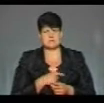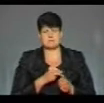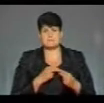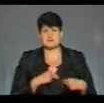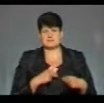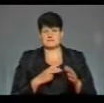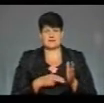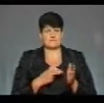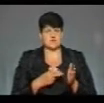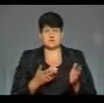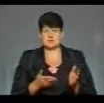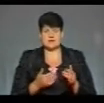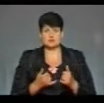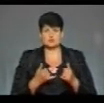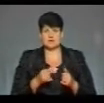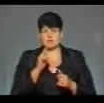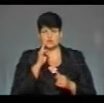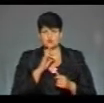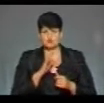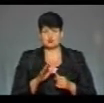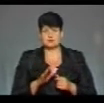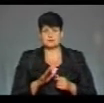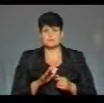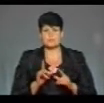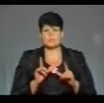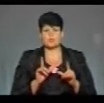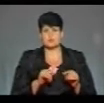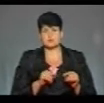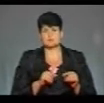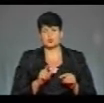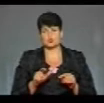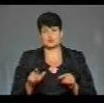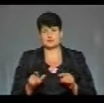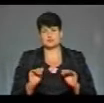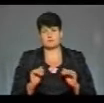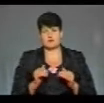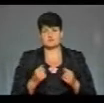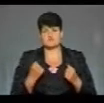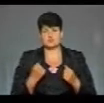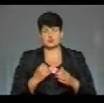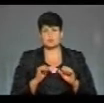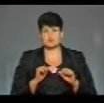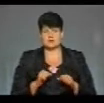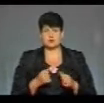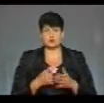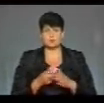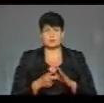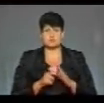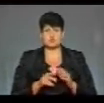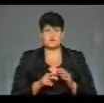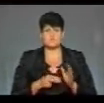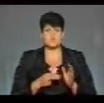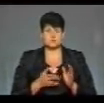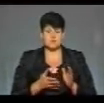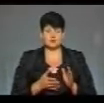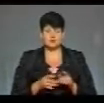працівників вокзалу для зручностей проїзду людей з обмеженими фізичними можливостями до приміщення вокзалу.